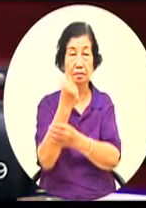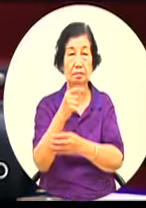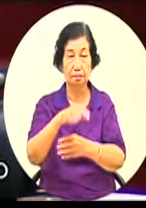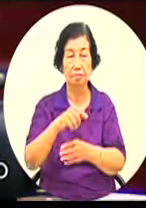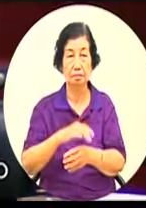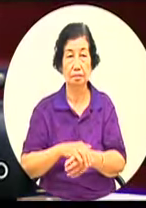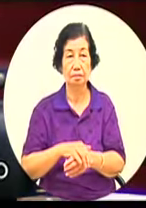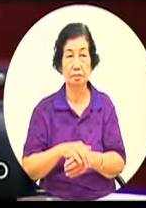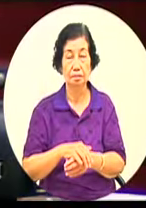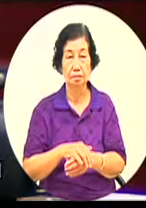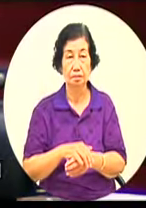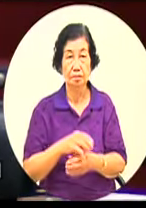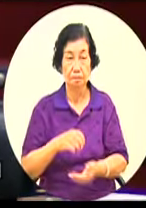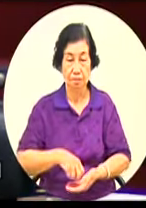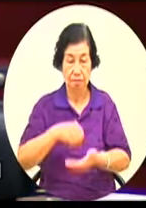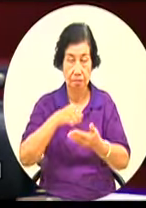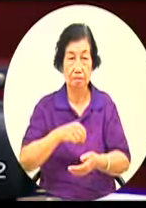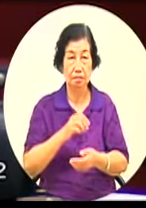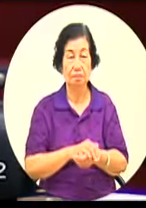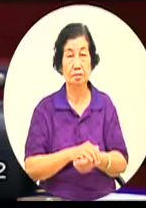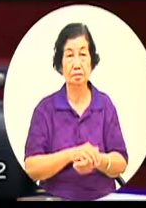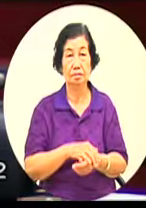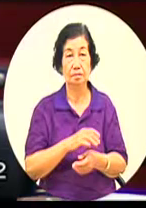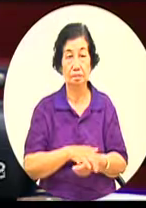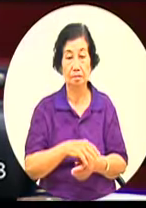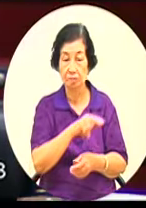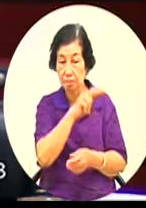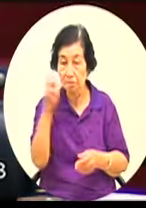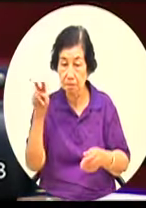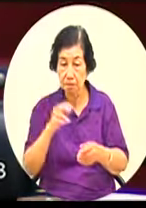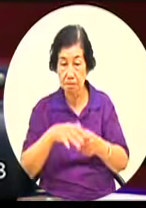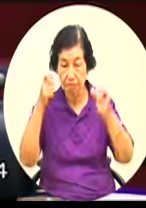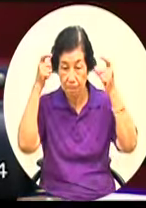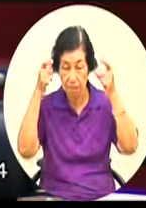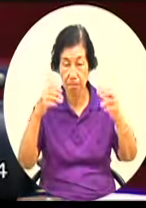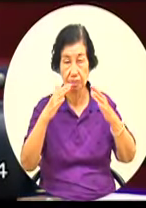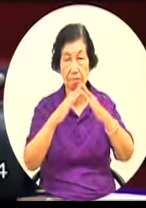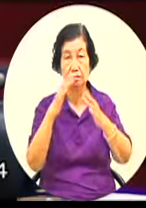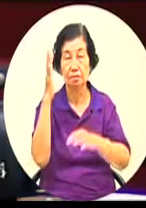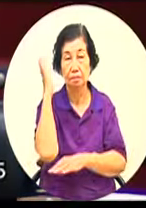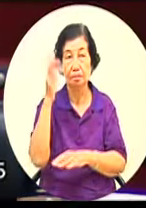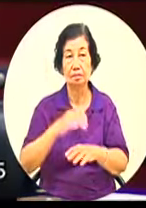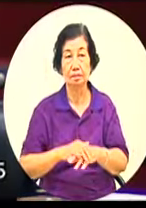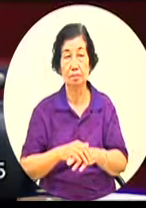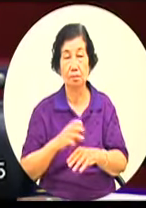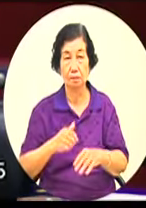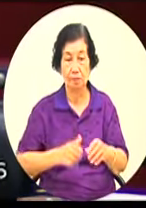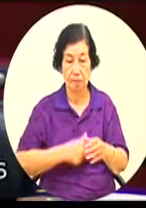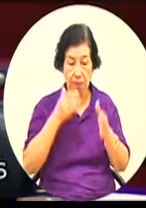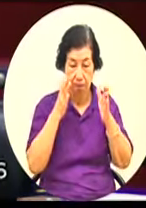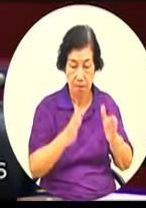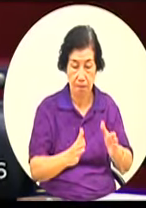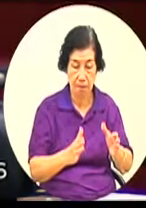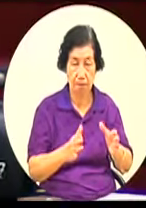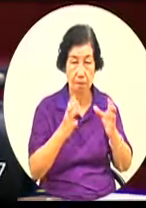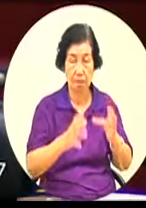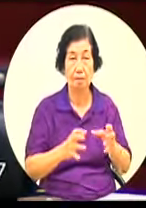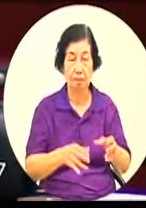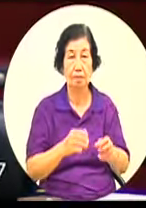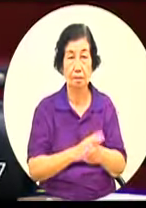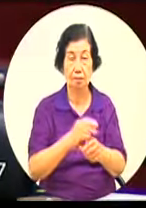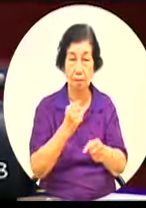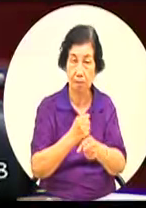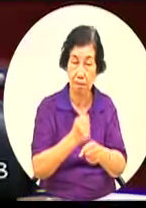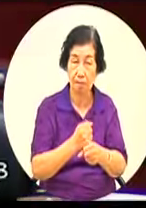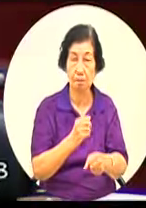哦。但是我们其实一直看不到高雄市政府那个更具体的这样的相关的作为。其实美术馆